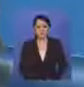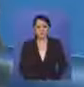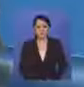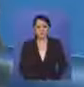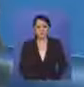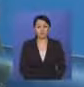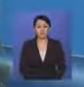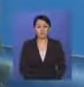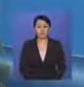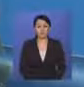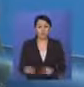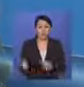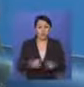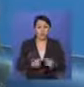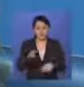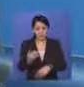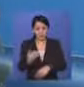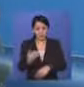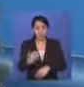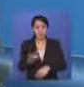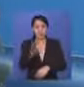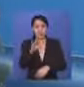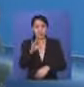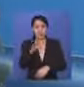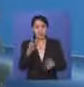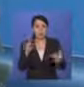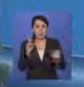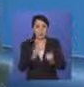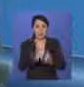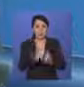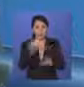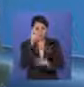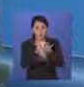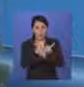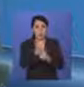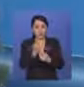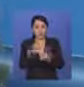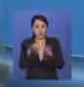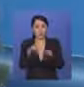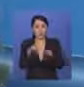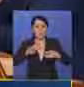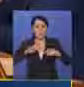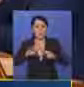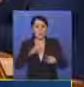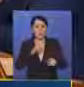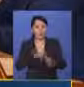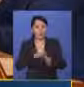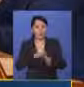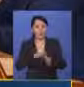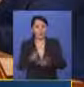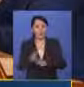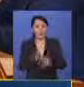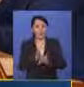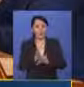Осы және өзге де ақпараттар жайлы президент Қасым-Жомарт Тоқаев сенат төрағасы Мәулен Әшімбаевты қабылдады. Спикер жолдауда айтылған мәселелерді іске